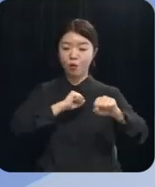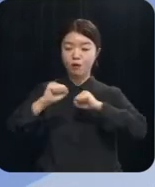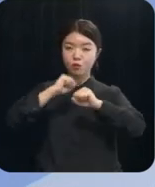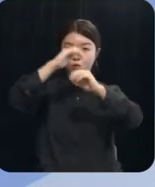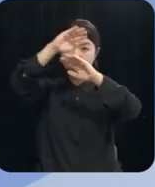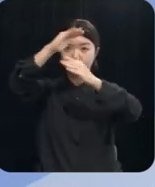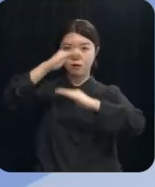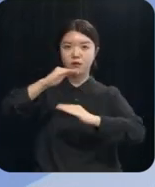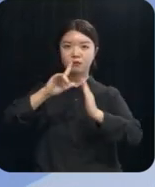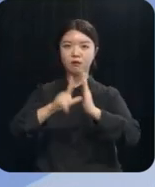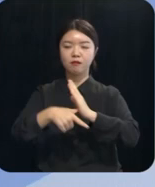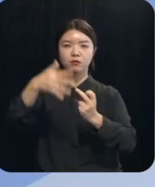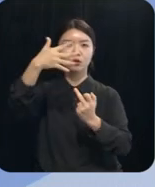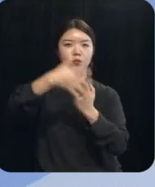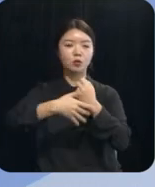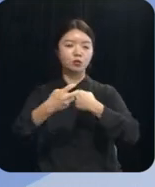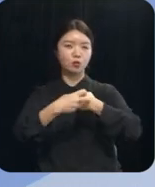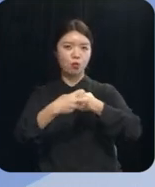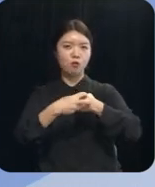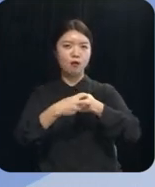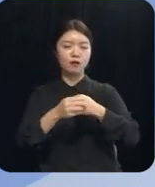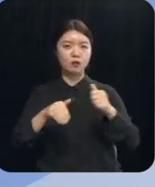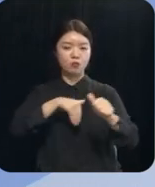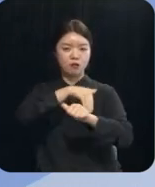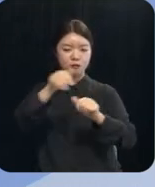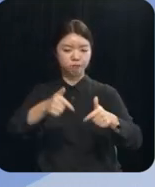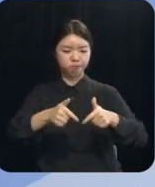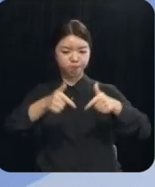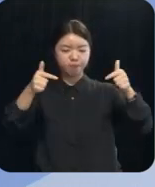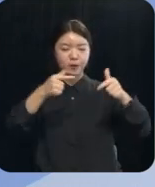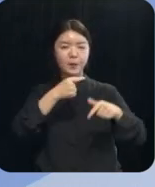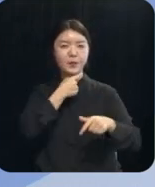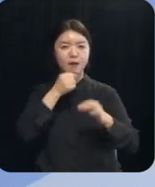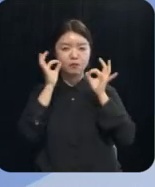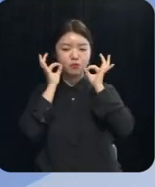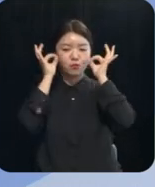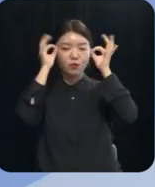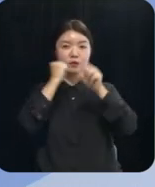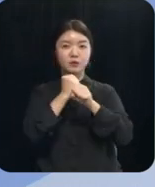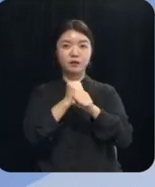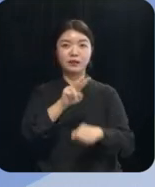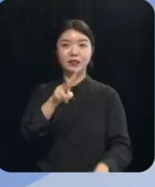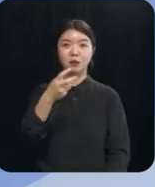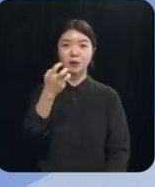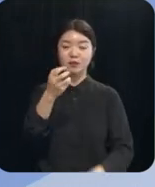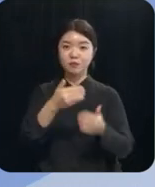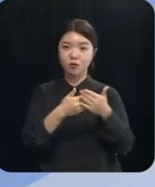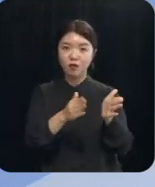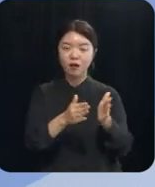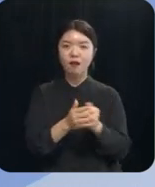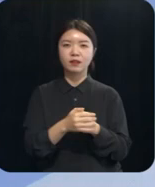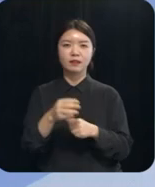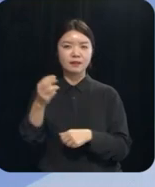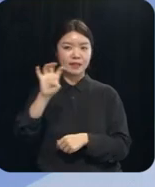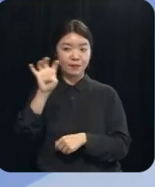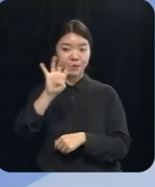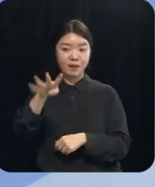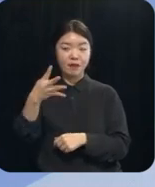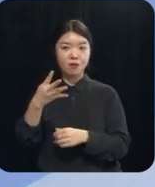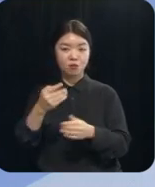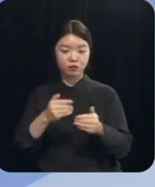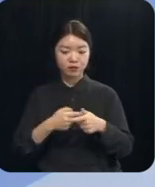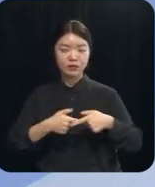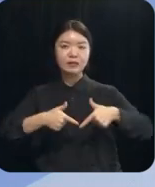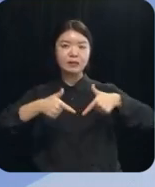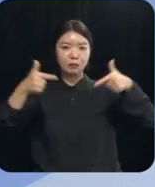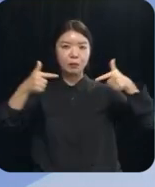과정에서 서귀포련의 시설 인프라 확대를 노력해왔습니다. 280병상을 400병상으로 늘리고